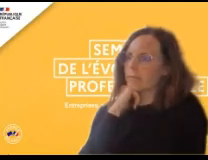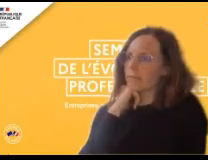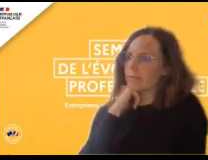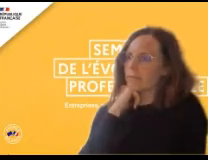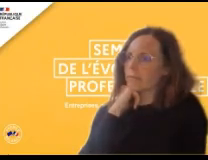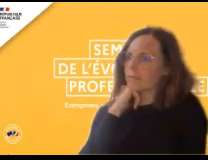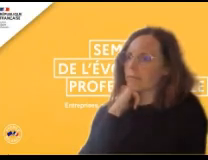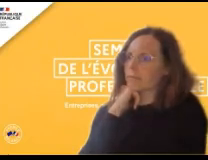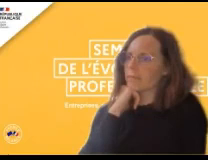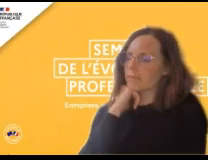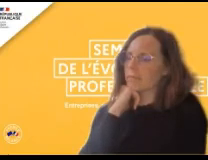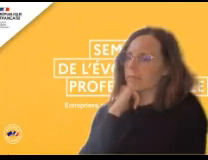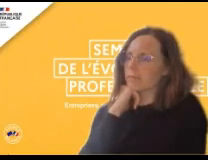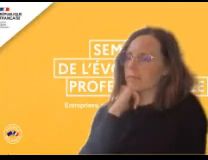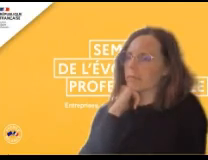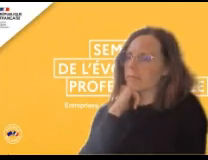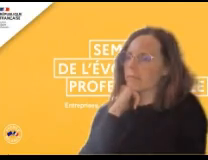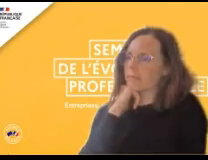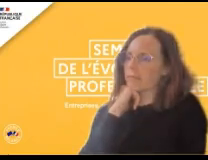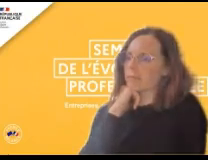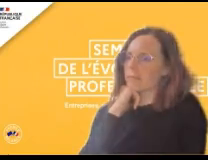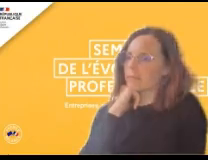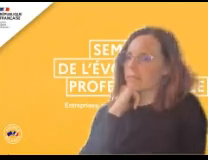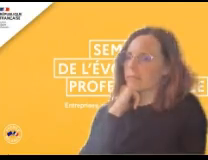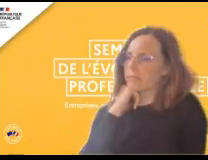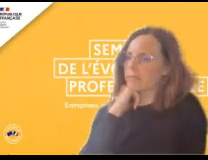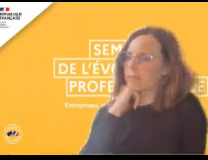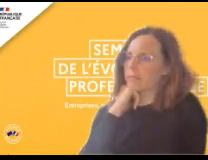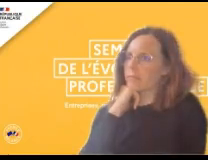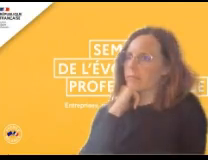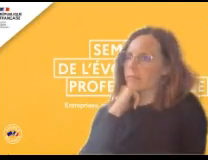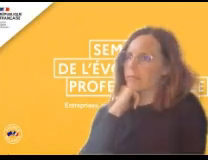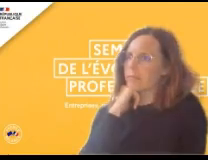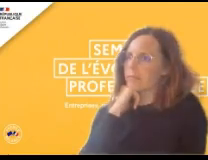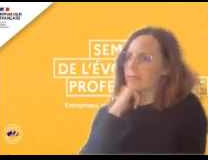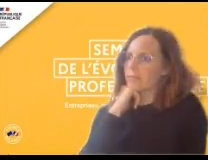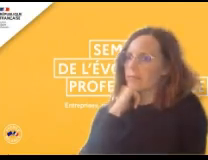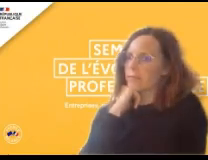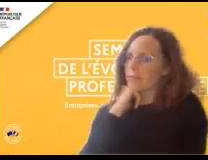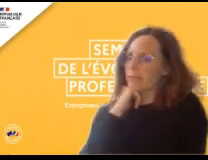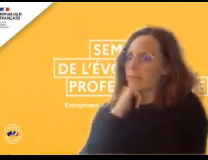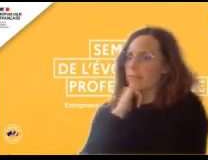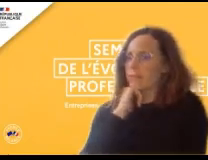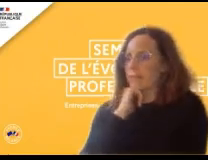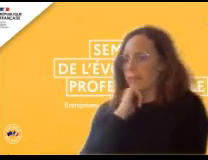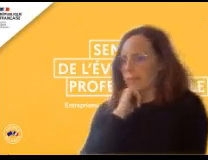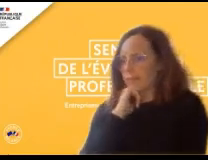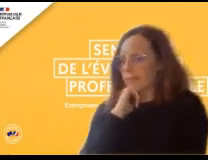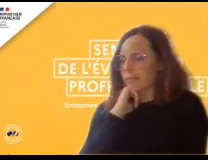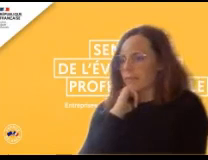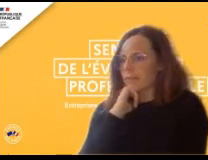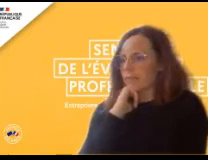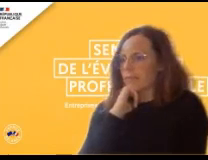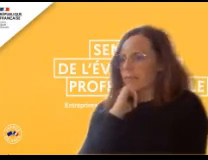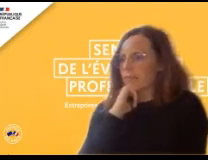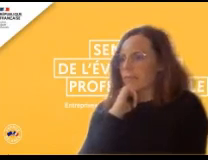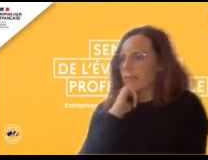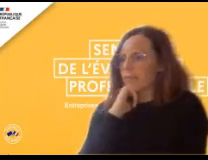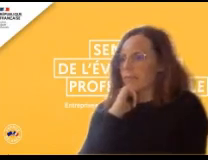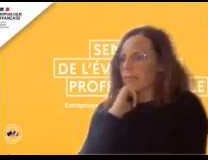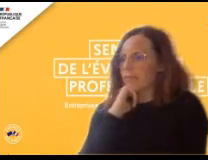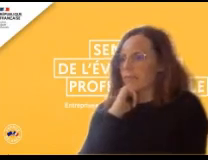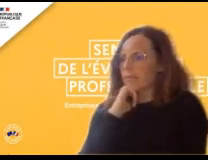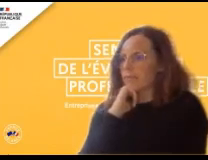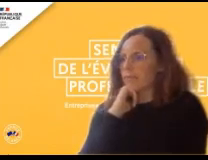qui restent la pertinence de la reconversion, la pertinence de la